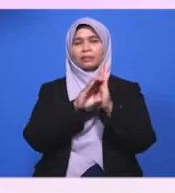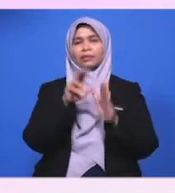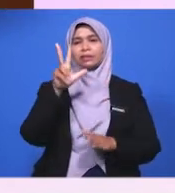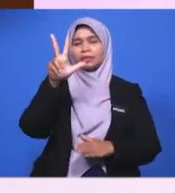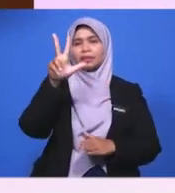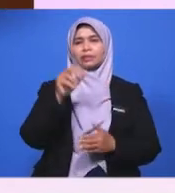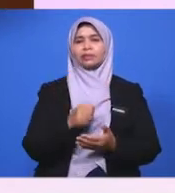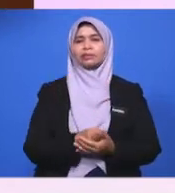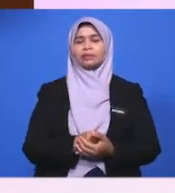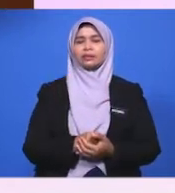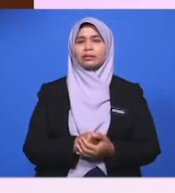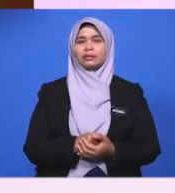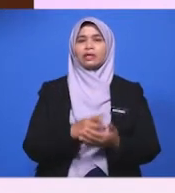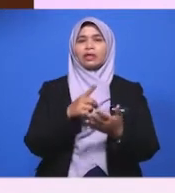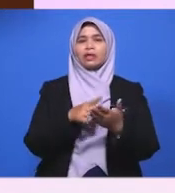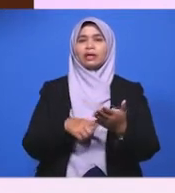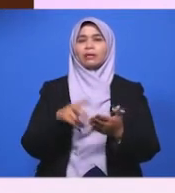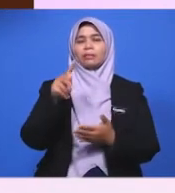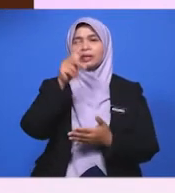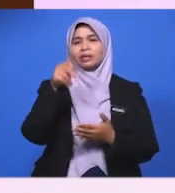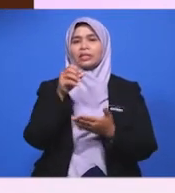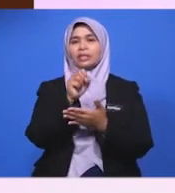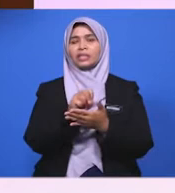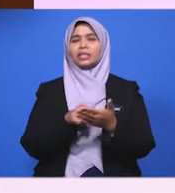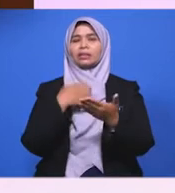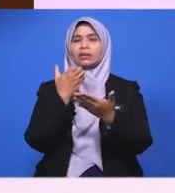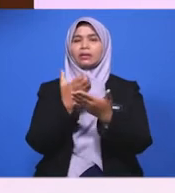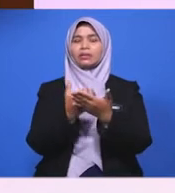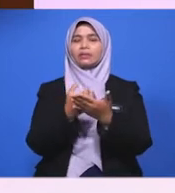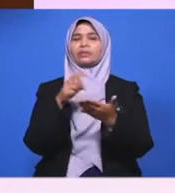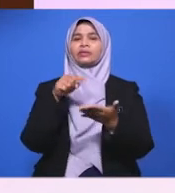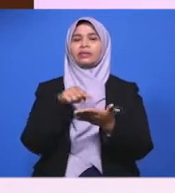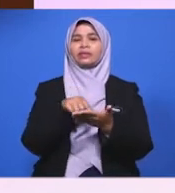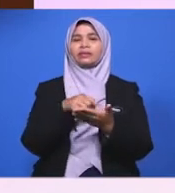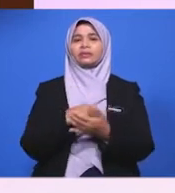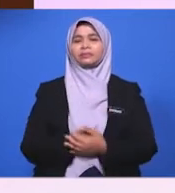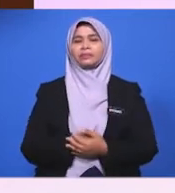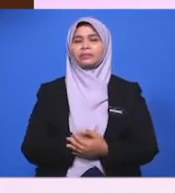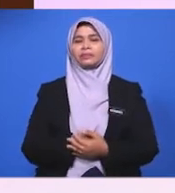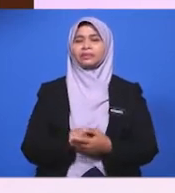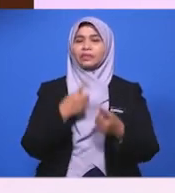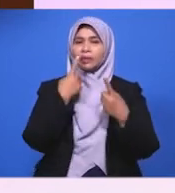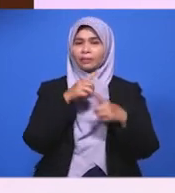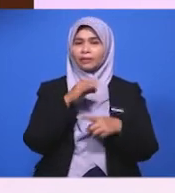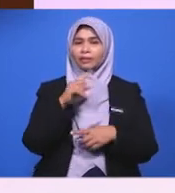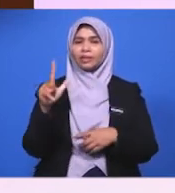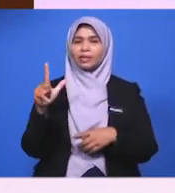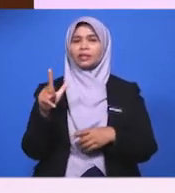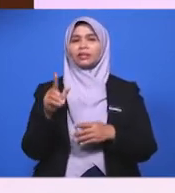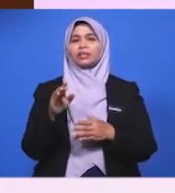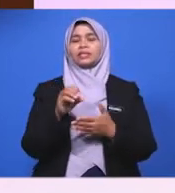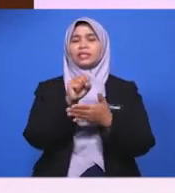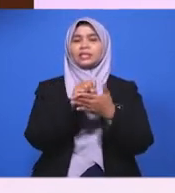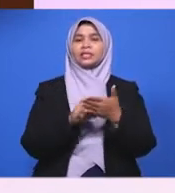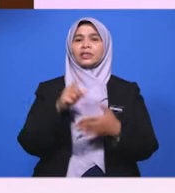ketiga. Apakah sektor ekonomi ini murid-murid? Jawapannya ialah